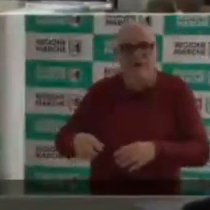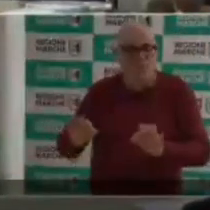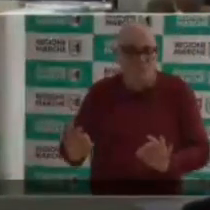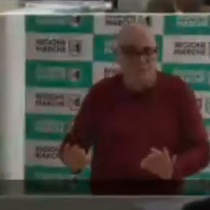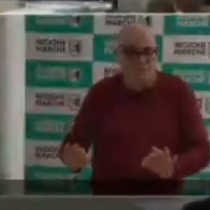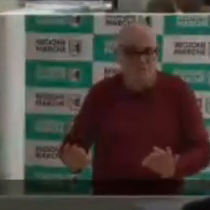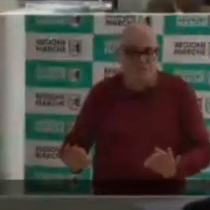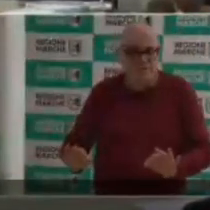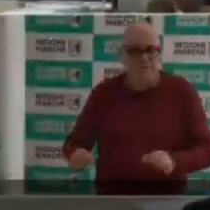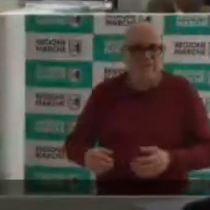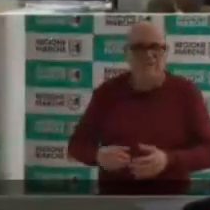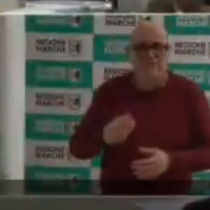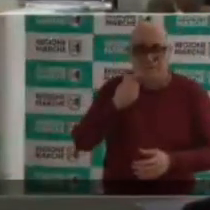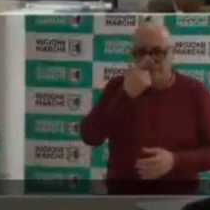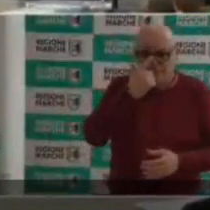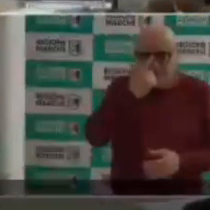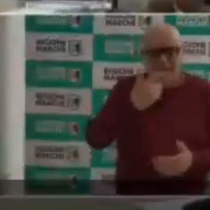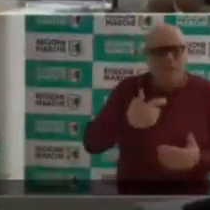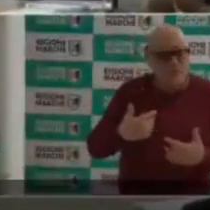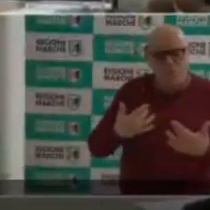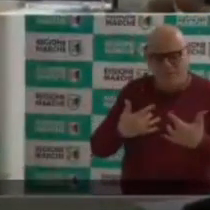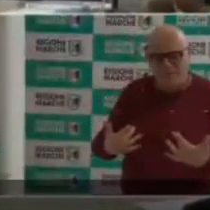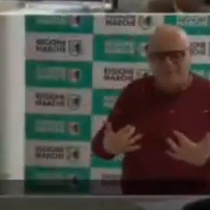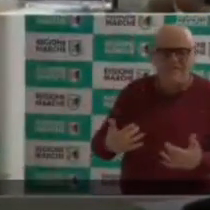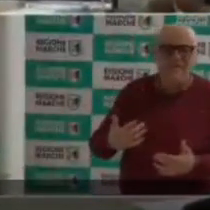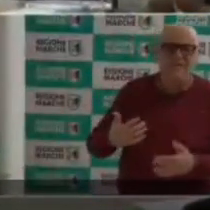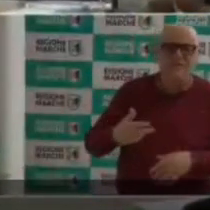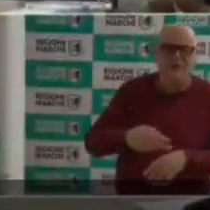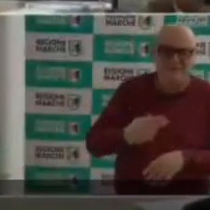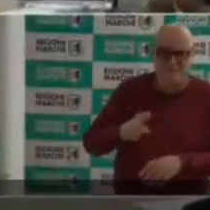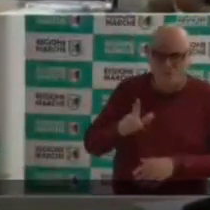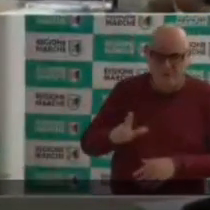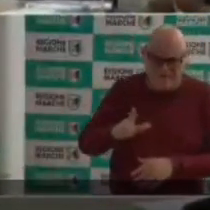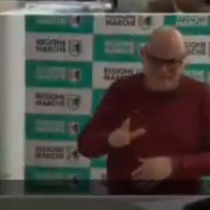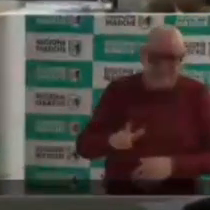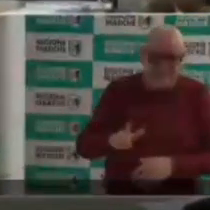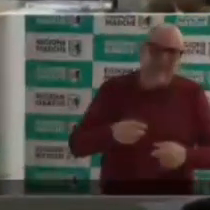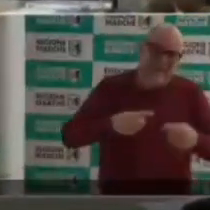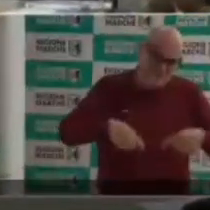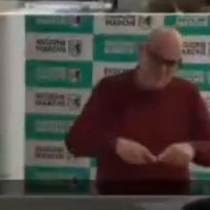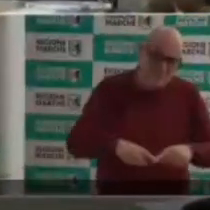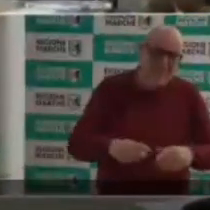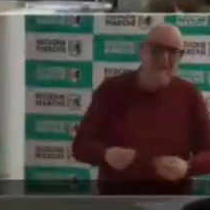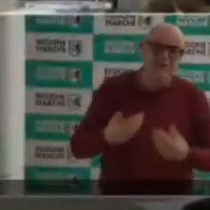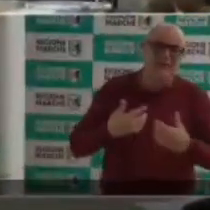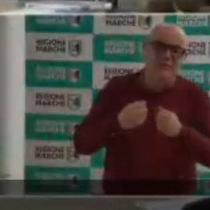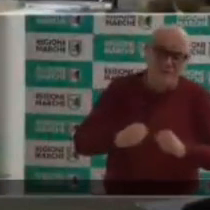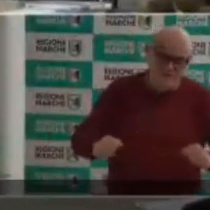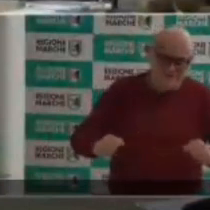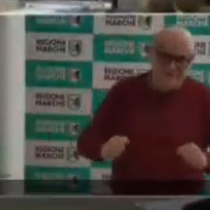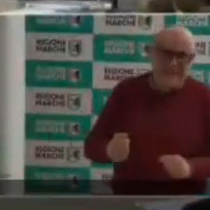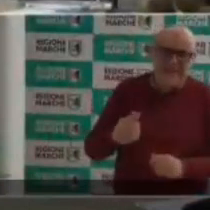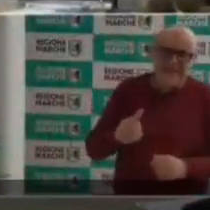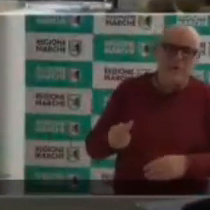parlo delle famose regioni in difficoltà. Perciò un ringraziamento all'assessore Latini, che ovviamente alla Giunta, che ci ha permesso ancora una volta di fare una